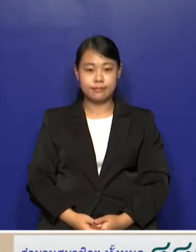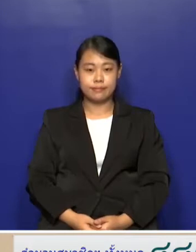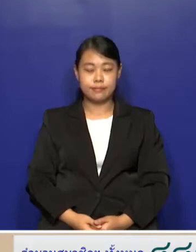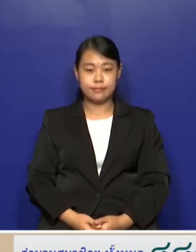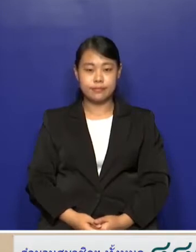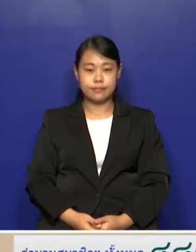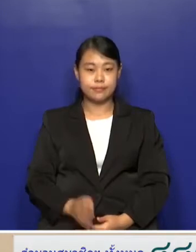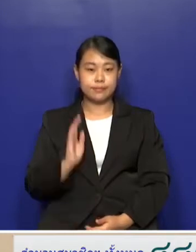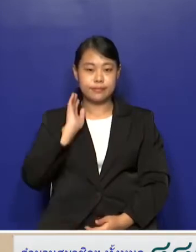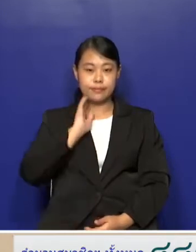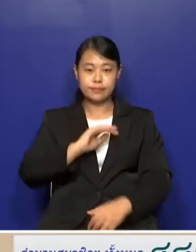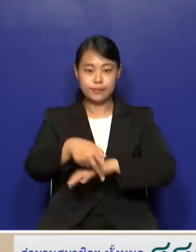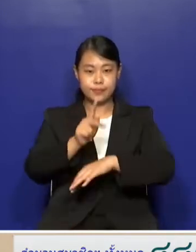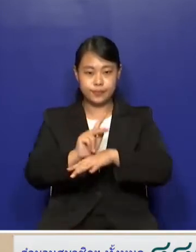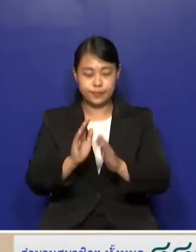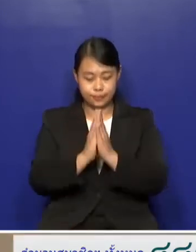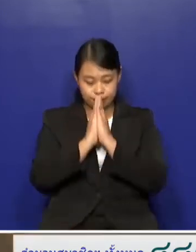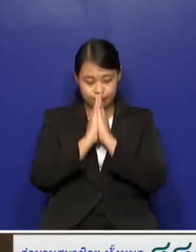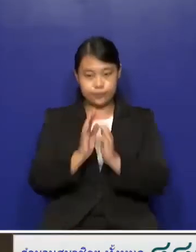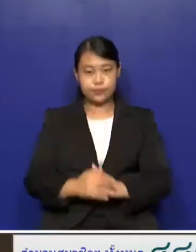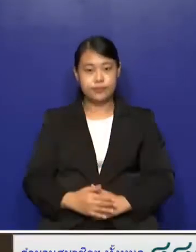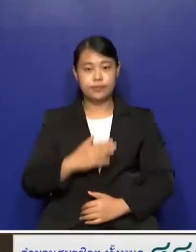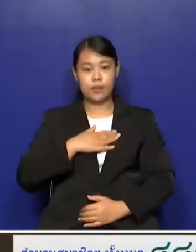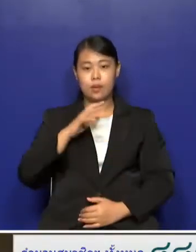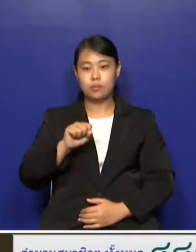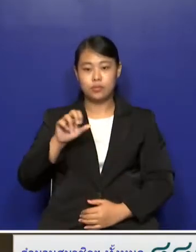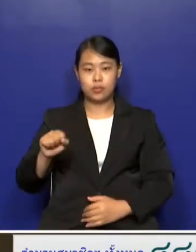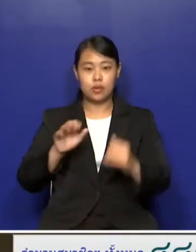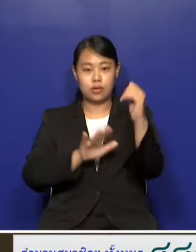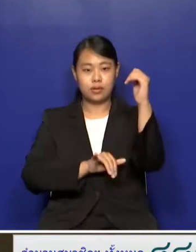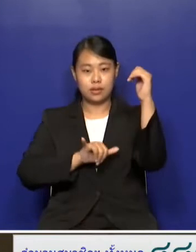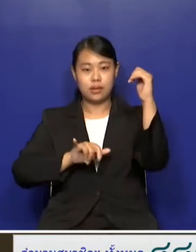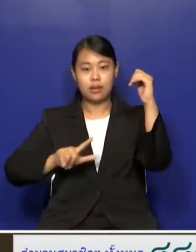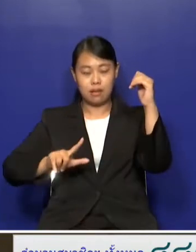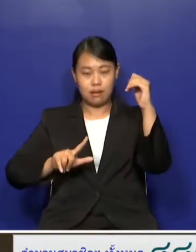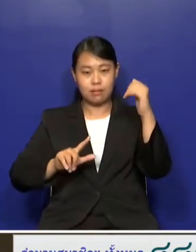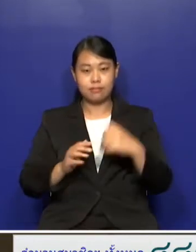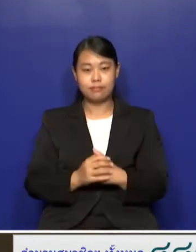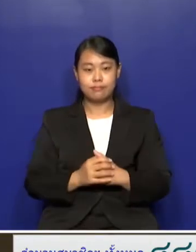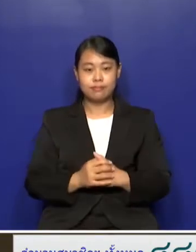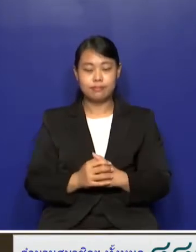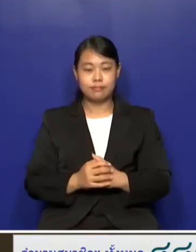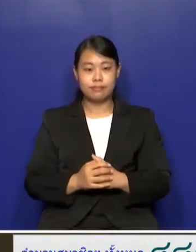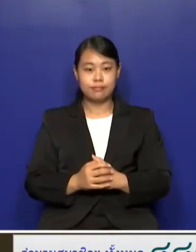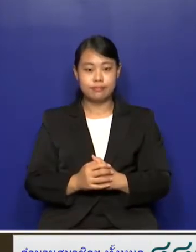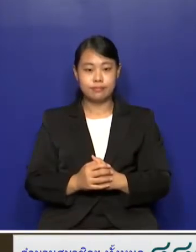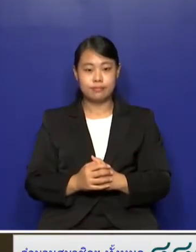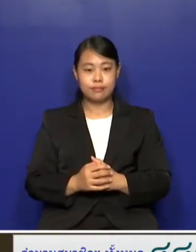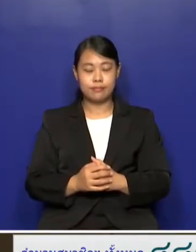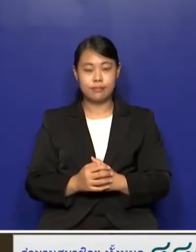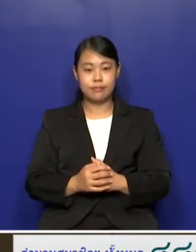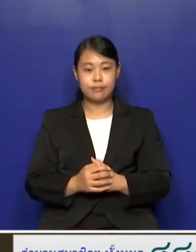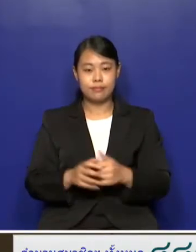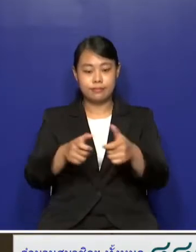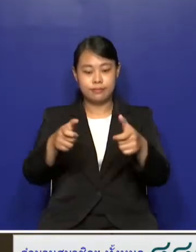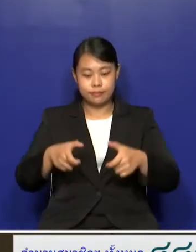ผมสุขค่ะโนมะทาสมาชิกสภาผู้แทนราษฎรจังหวัดยะลาเขต 2พรรคประชาชาติผมขออนุญาตอภิปรายรายงาน